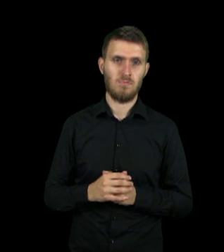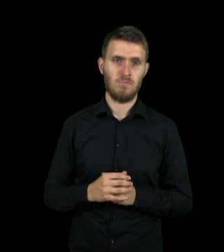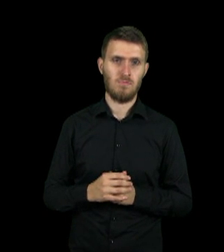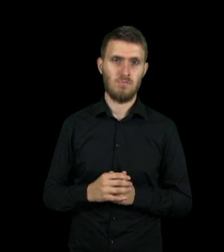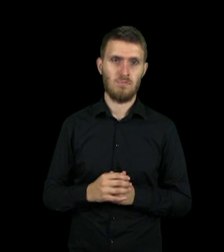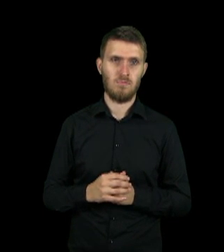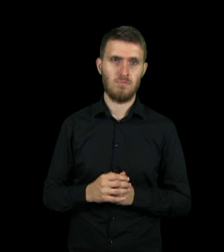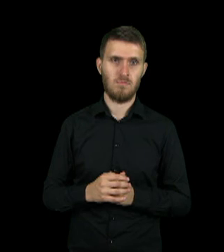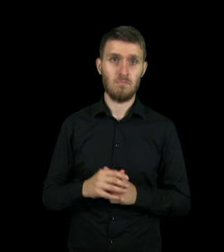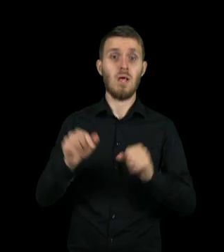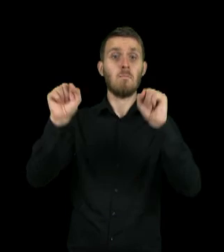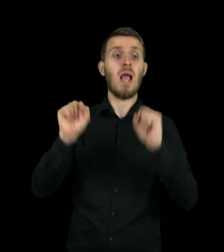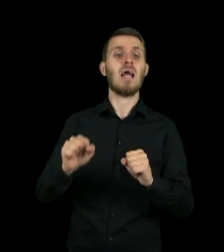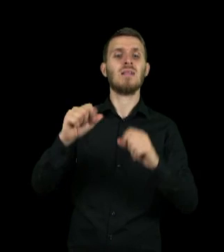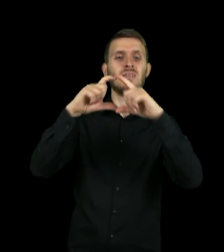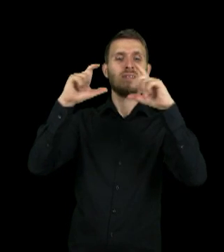zł